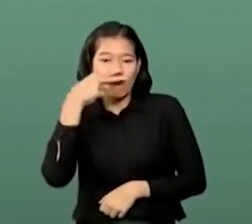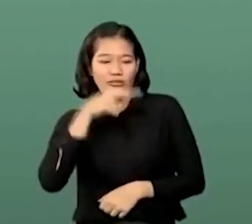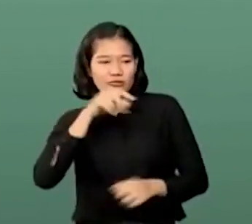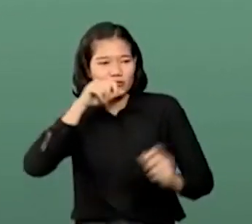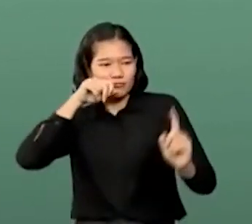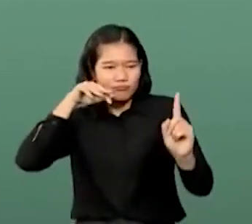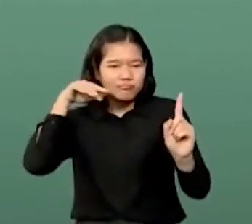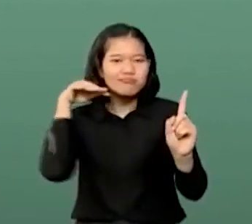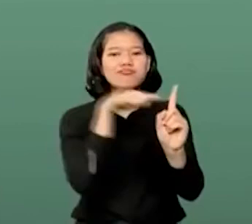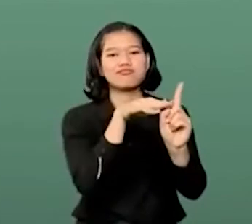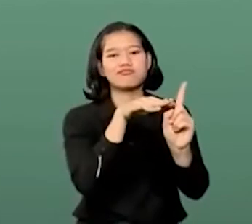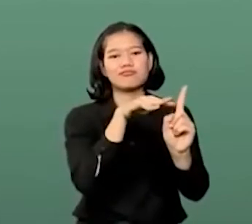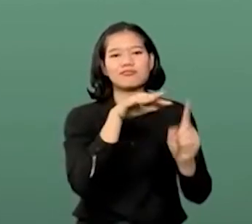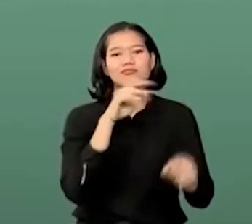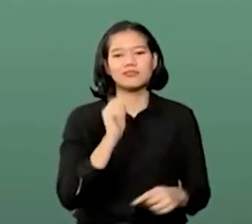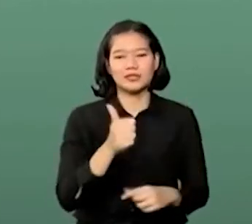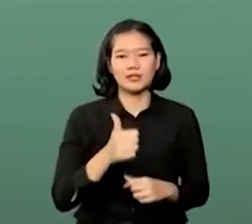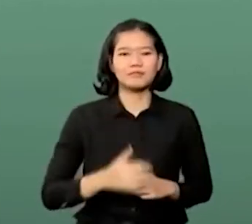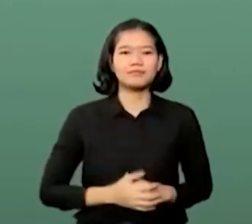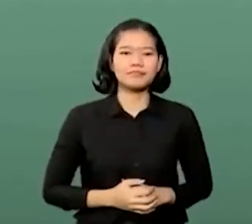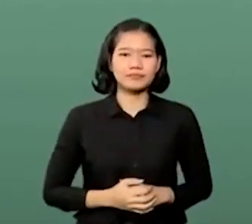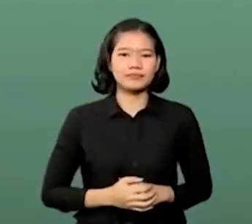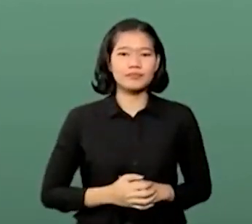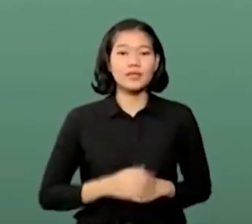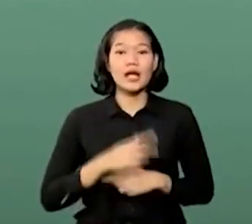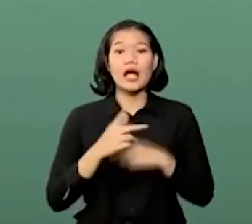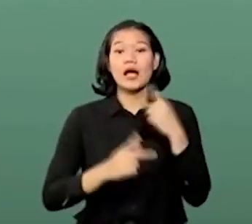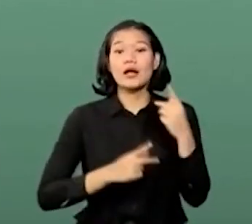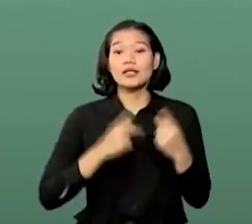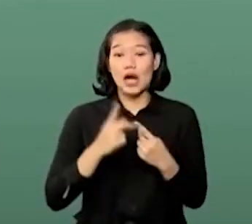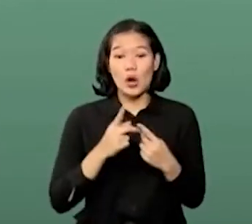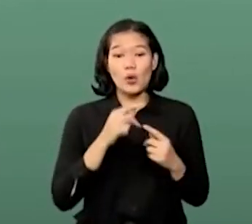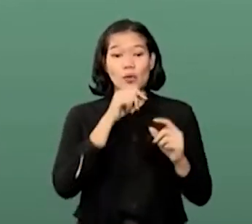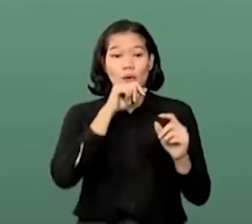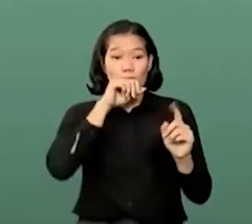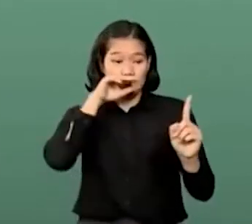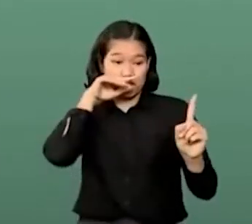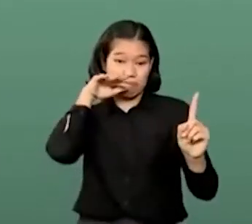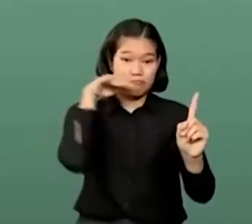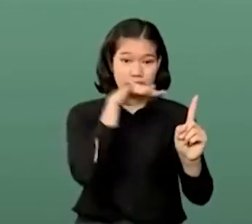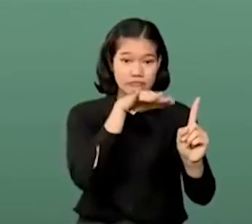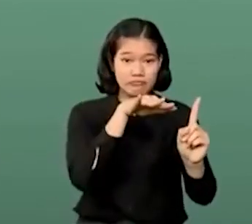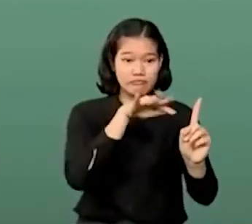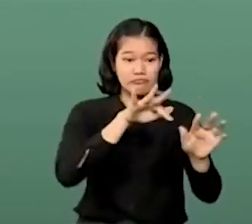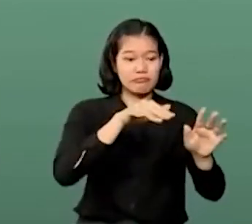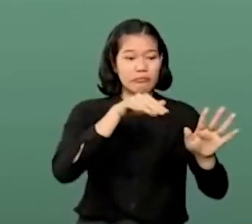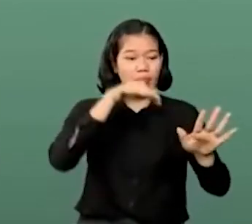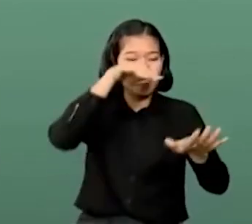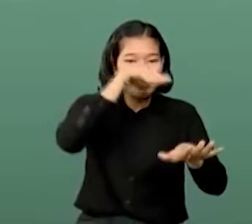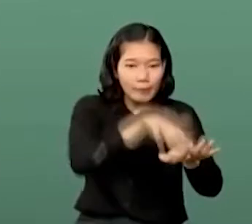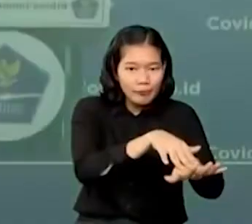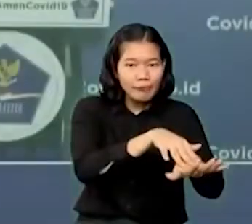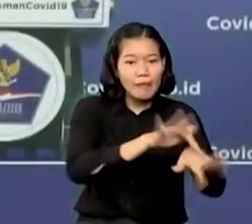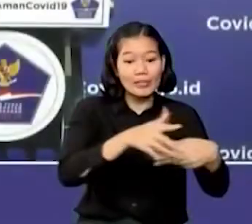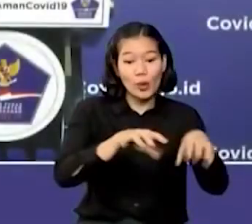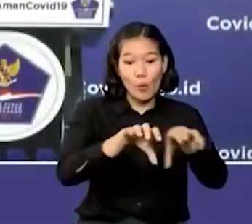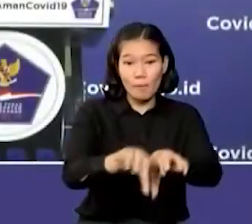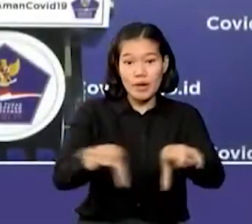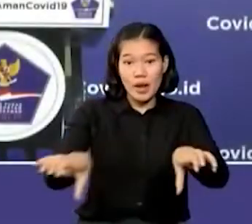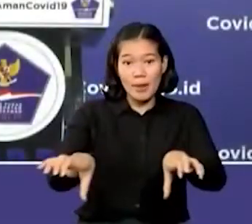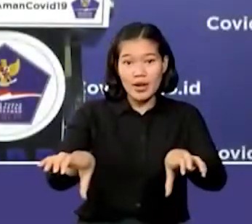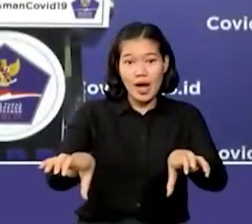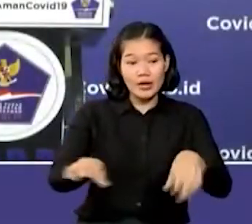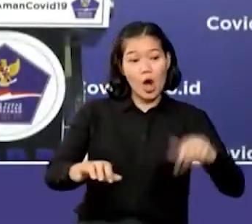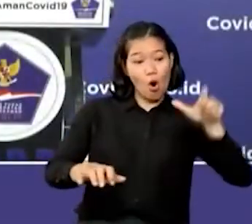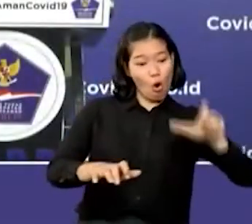bersamaan dengan percikan liur atau cairan hidung. Apabila kemudian percikan tersebut tersentuh oleh tangan atau jatuh di permukaan benda yang ada di